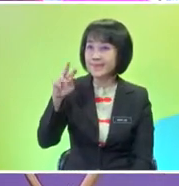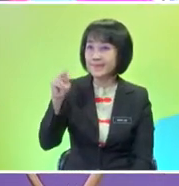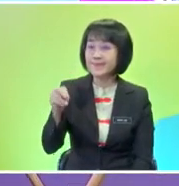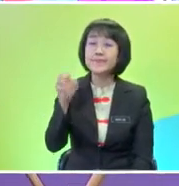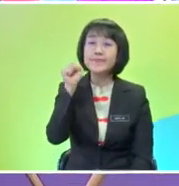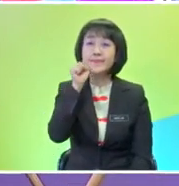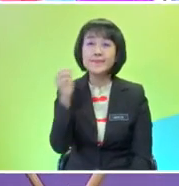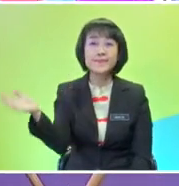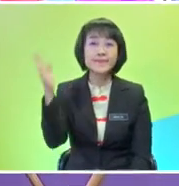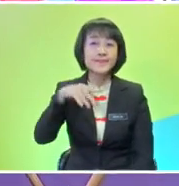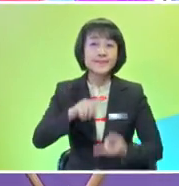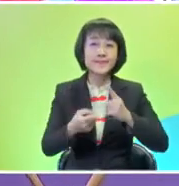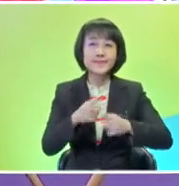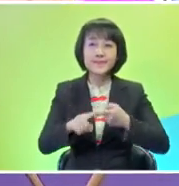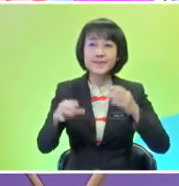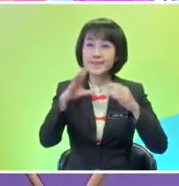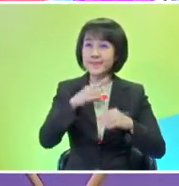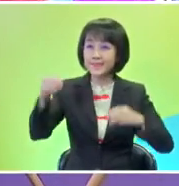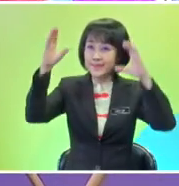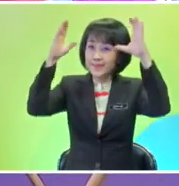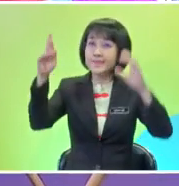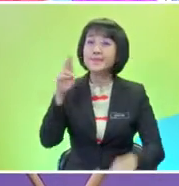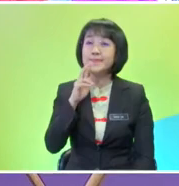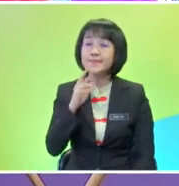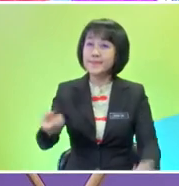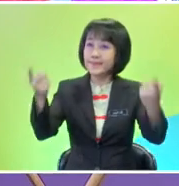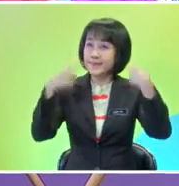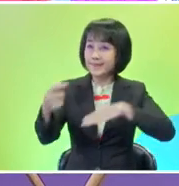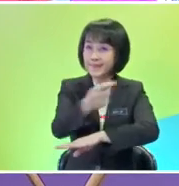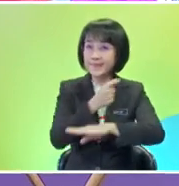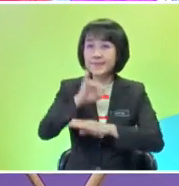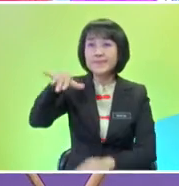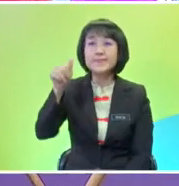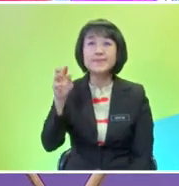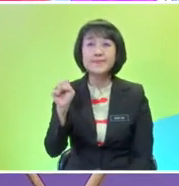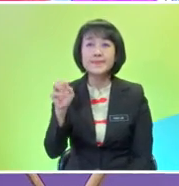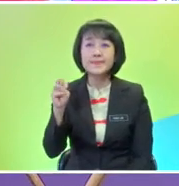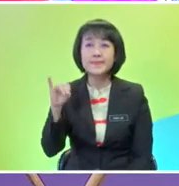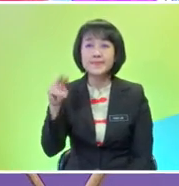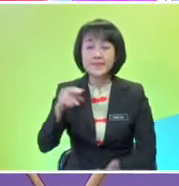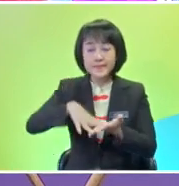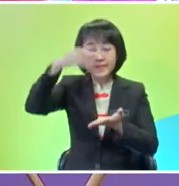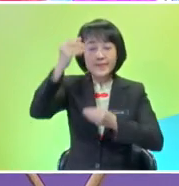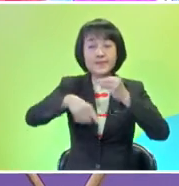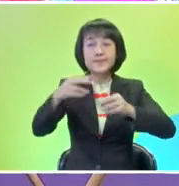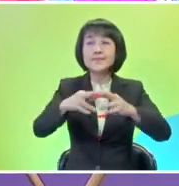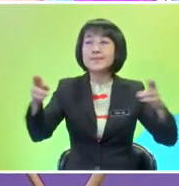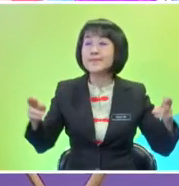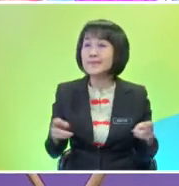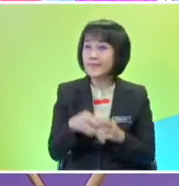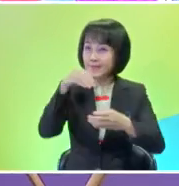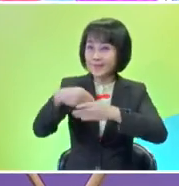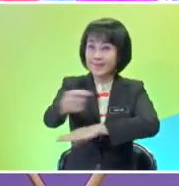di rumah dan juga Cikgu rosiani datang ke taman yasmin kerana kita nak belajar tentang ruang dalam Taman ini marilah Cikgu Selamat